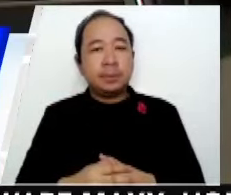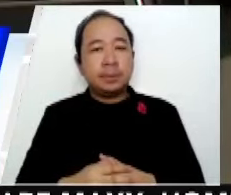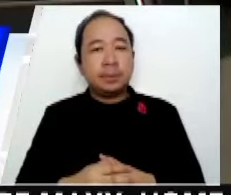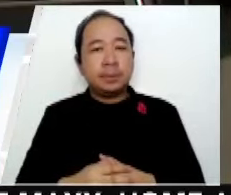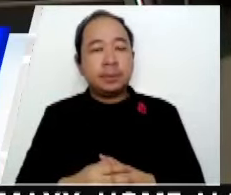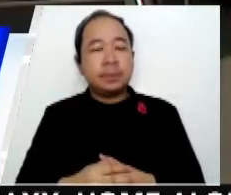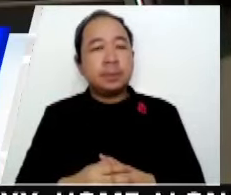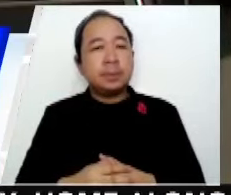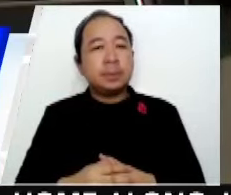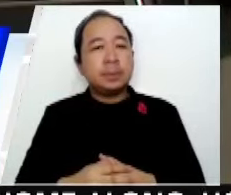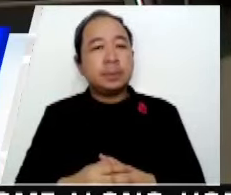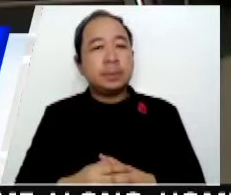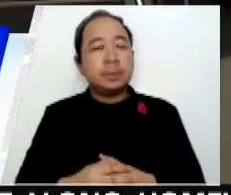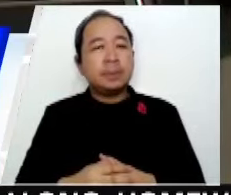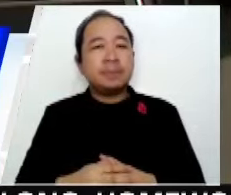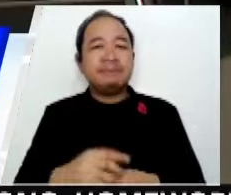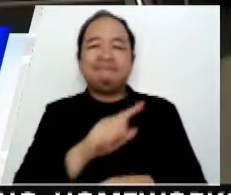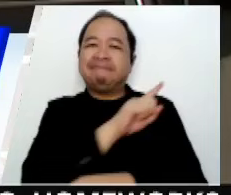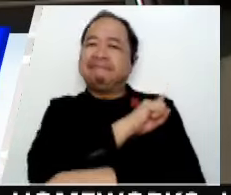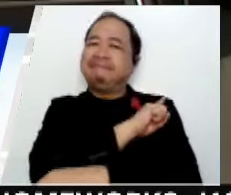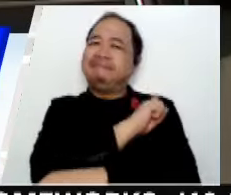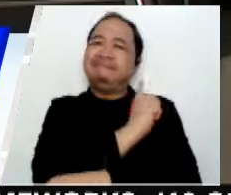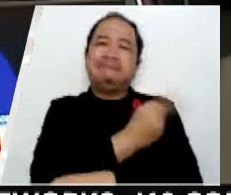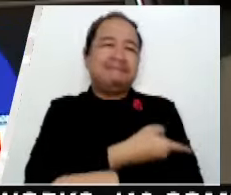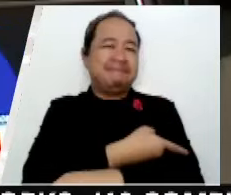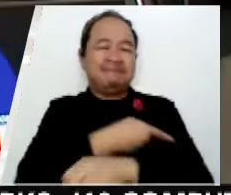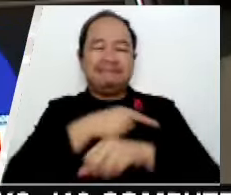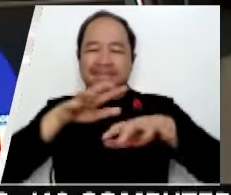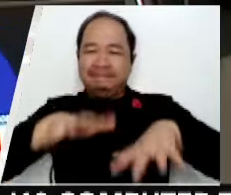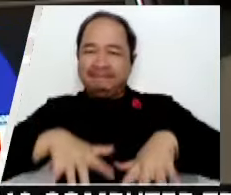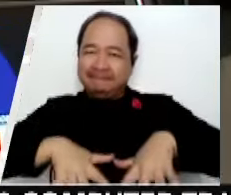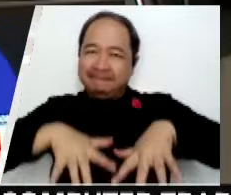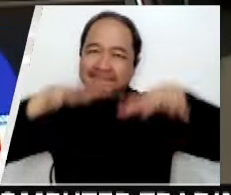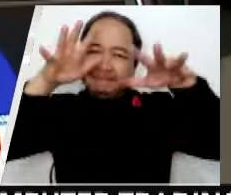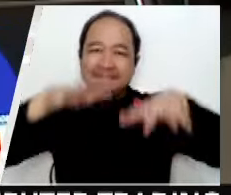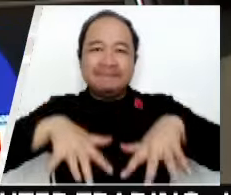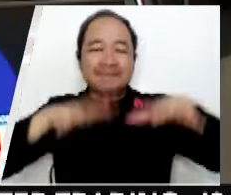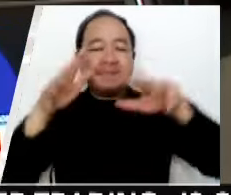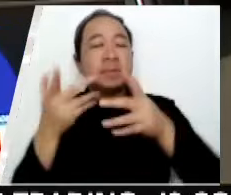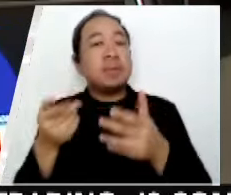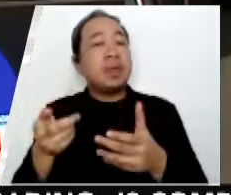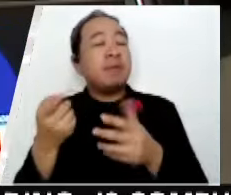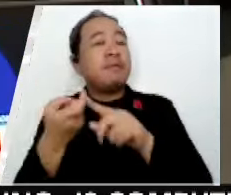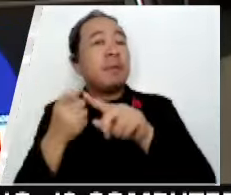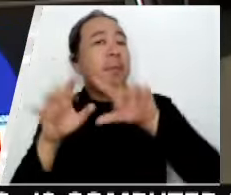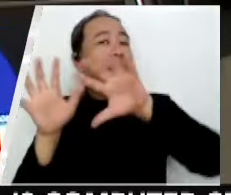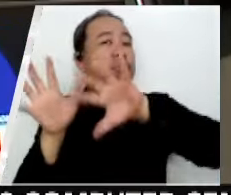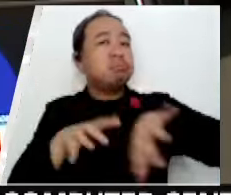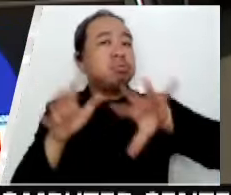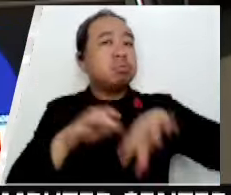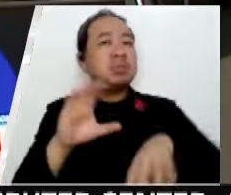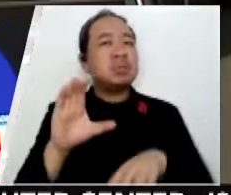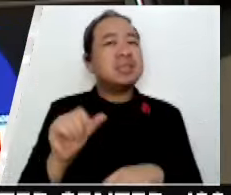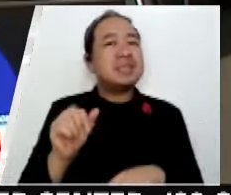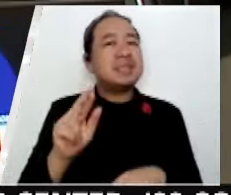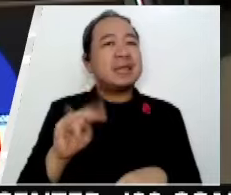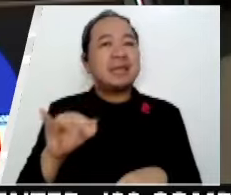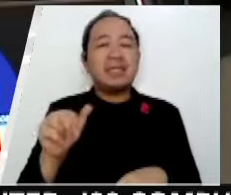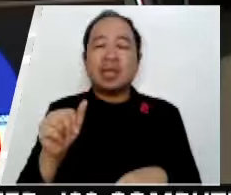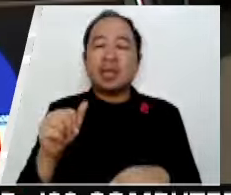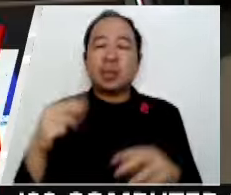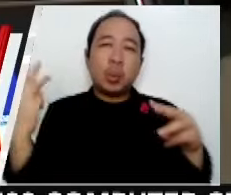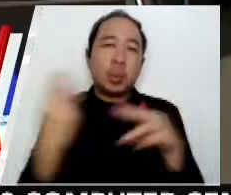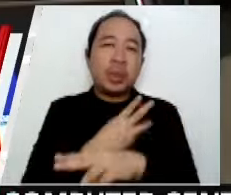Dahil sa tindi ng mga pagbahang idinulot ng Tropical Cyclone Karina na pinaigting pa ng hanging habagat,